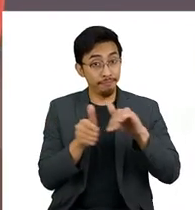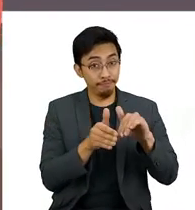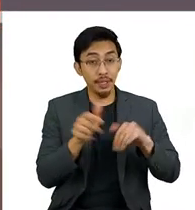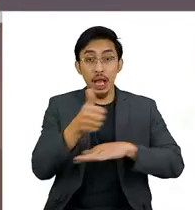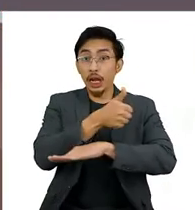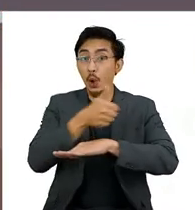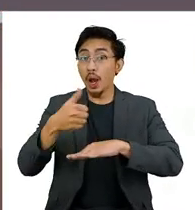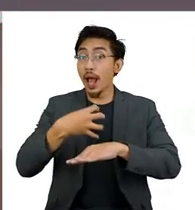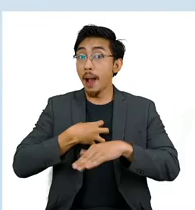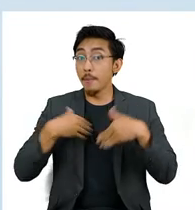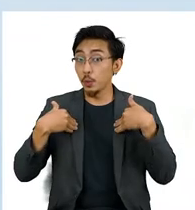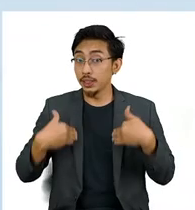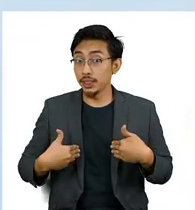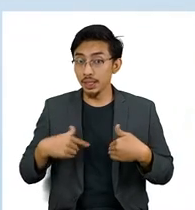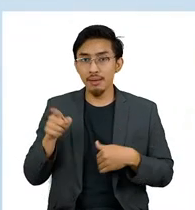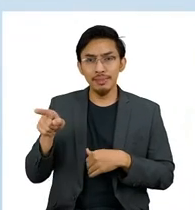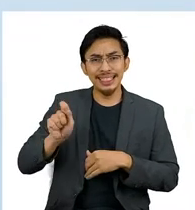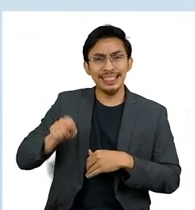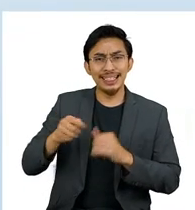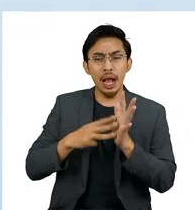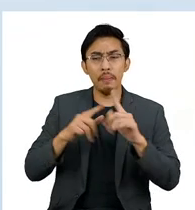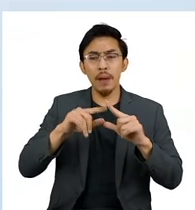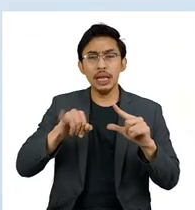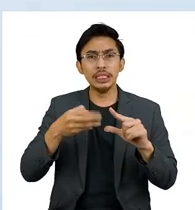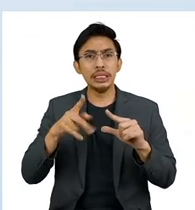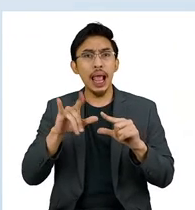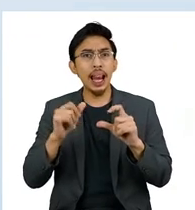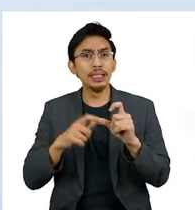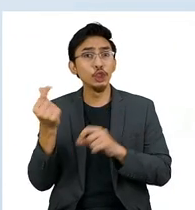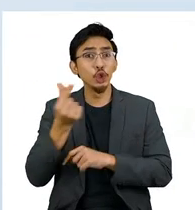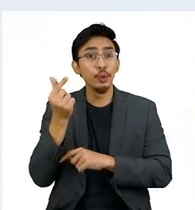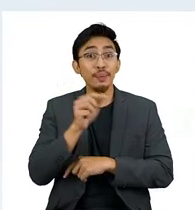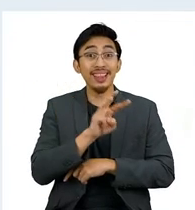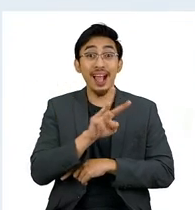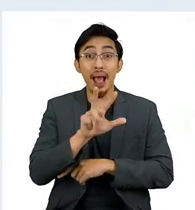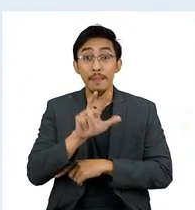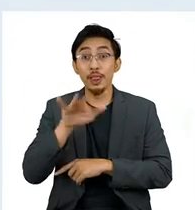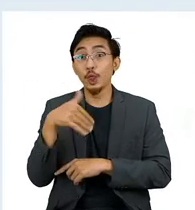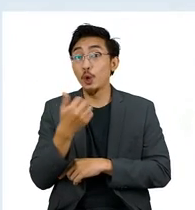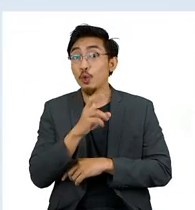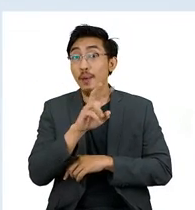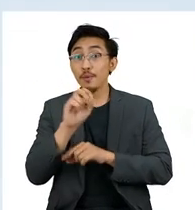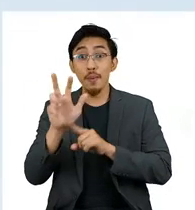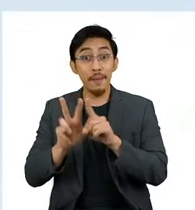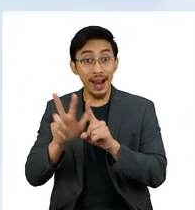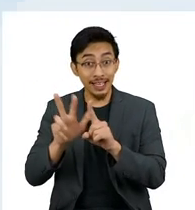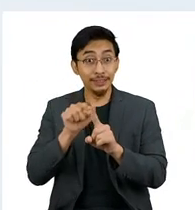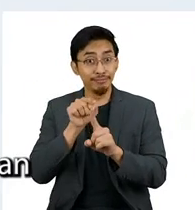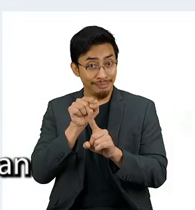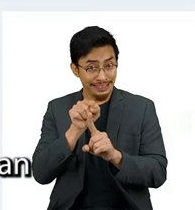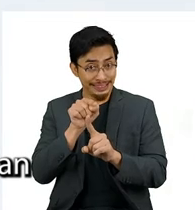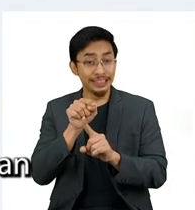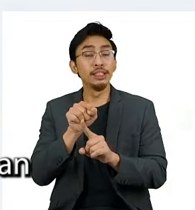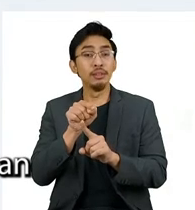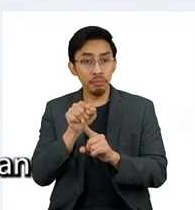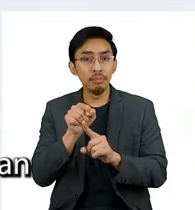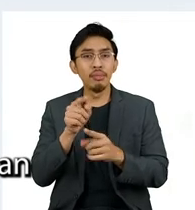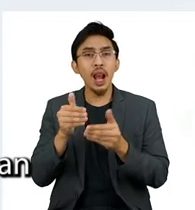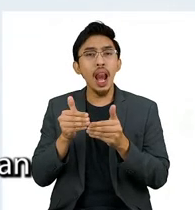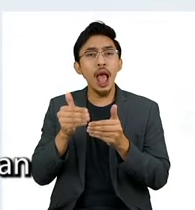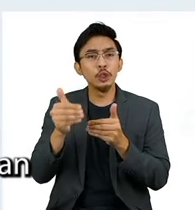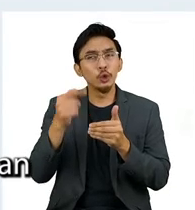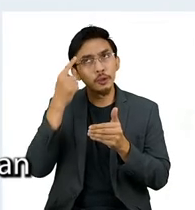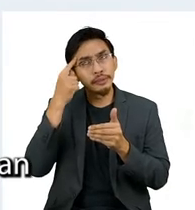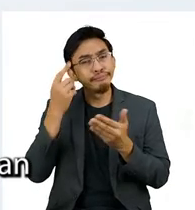nah selain itu, Dewan HAM dalam sidang Majelis Umum PBB sesi ke-38 di tahun 2018 memutuskan